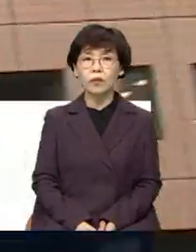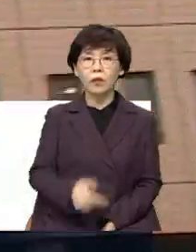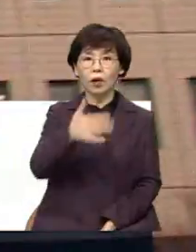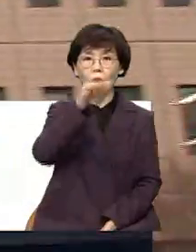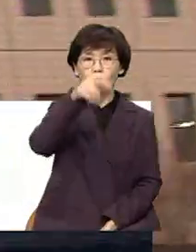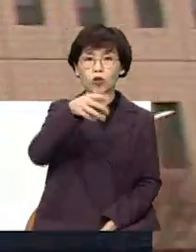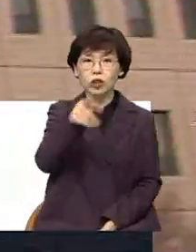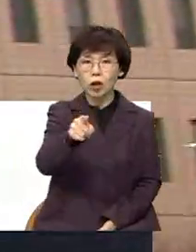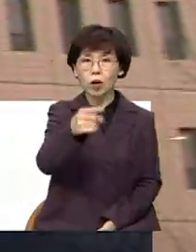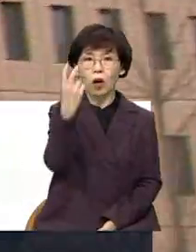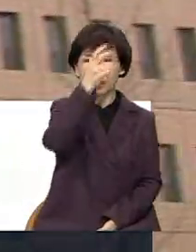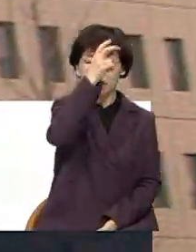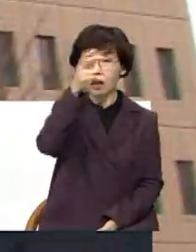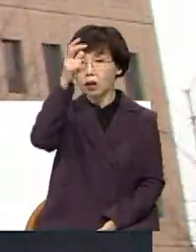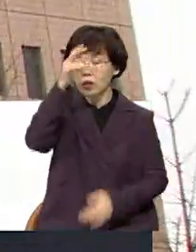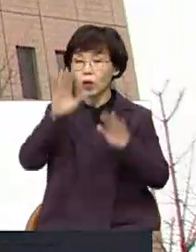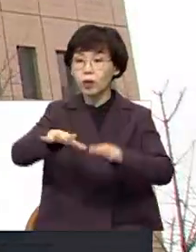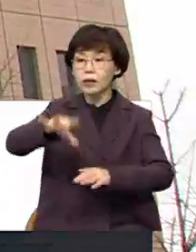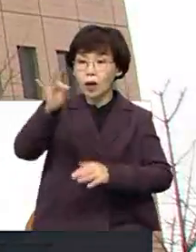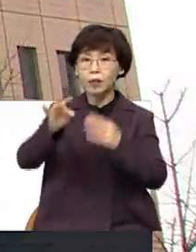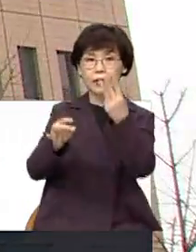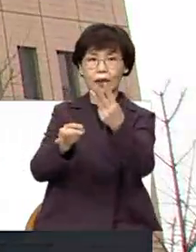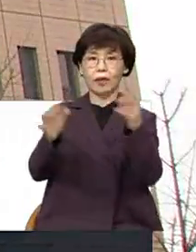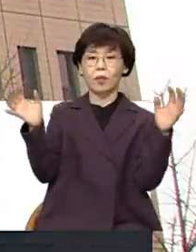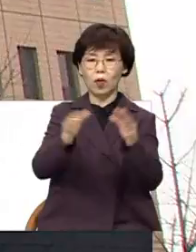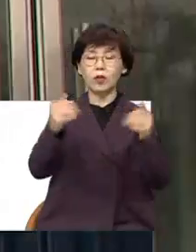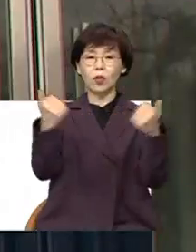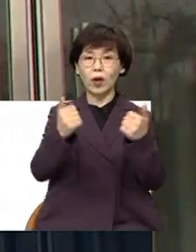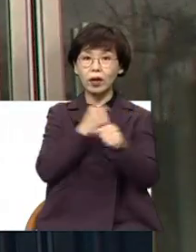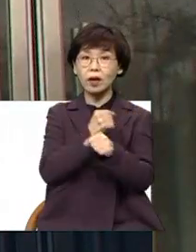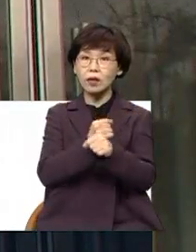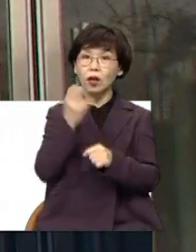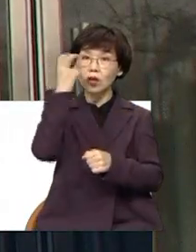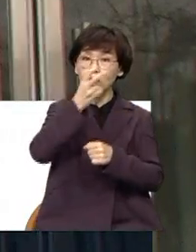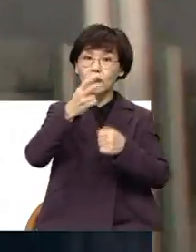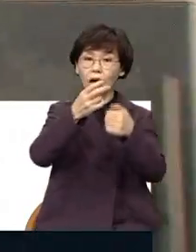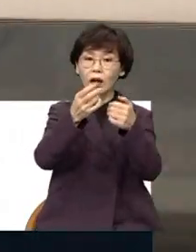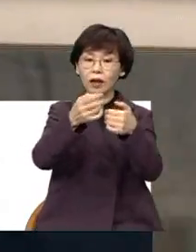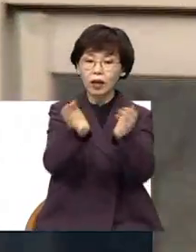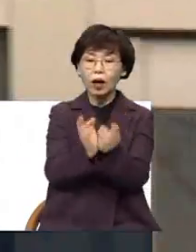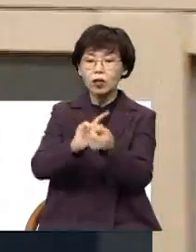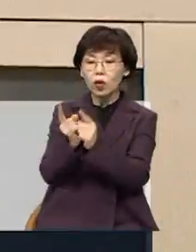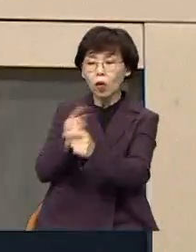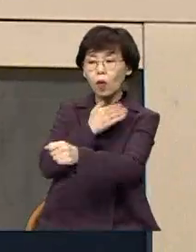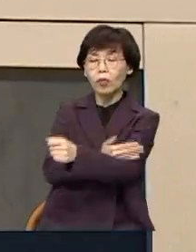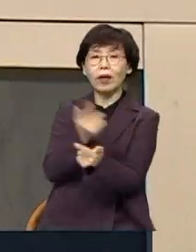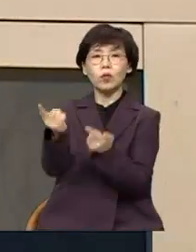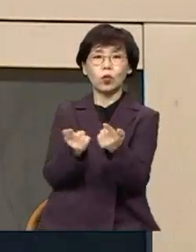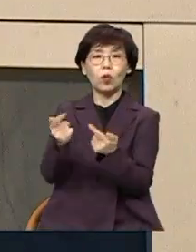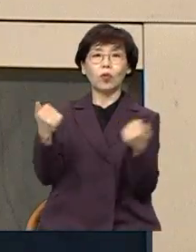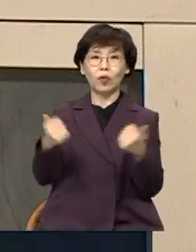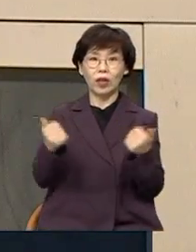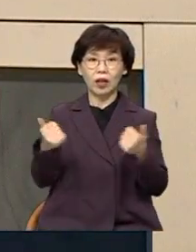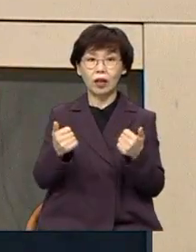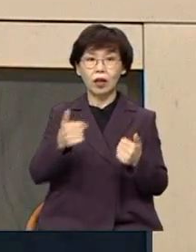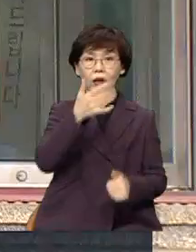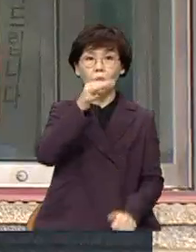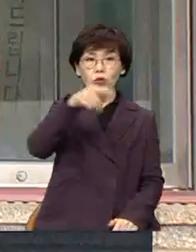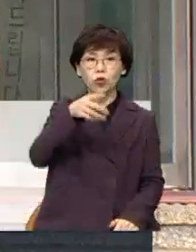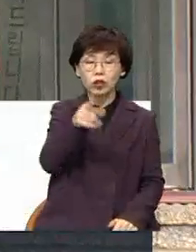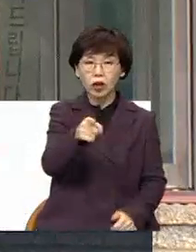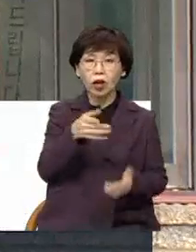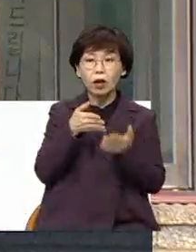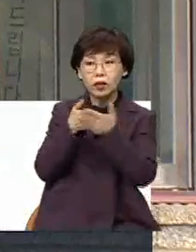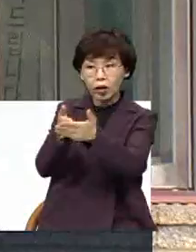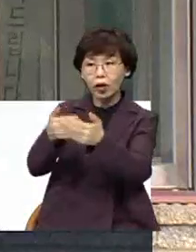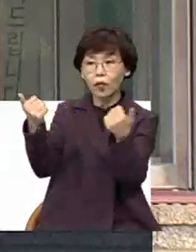공수처와 검찰, 경찰이 오늘 첫 3자 협의체 회의를 열어 수사기관 간 권한 조정을 논의합니다. 공수처가 제안한 이